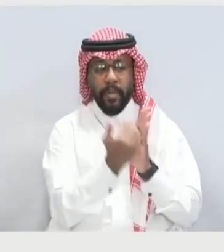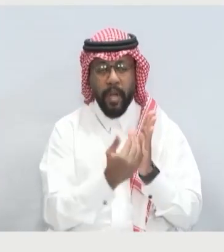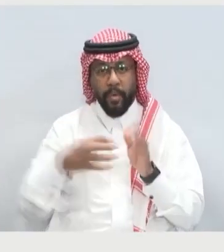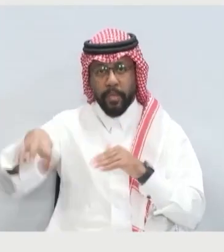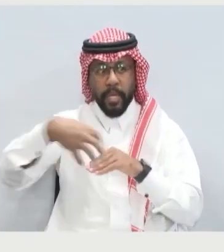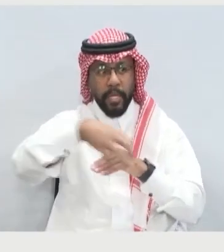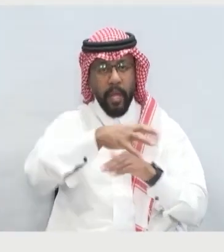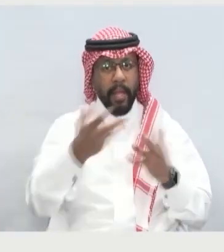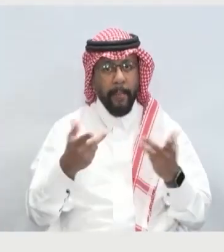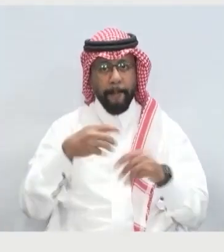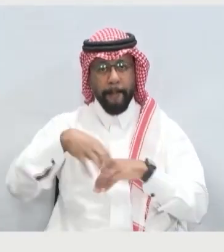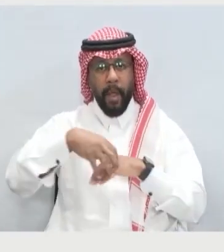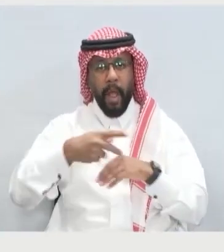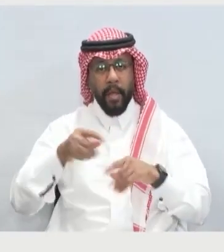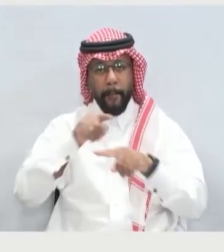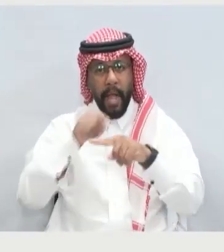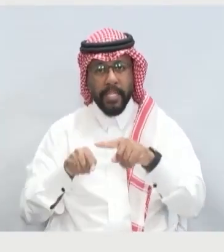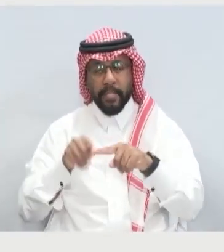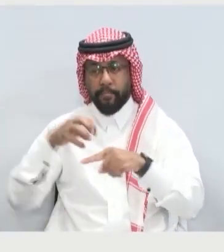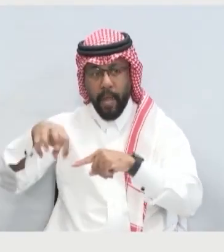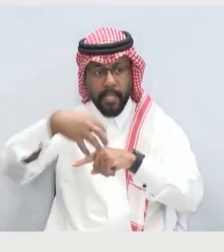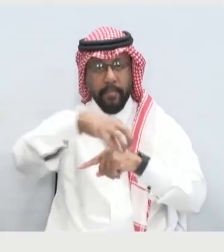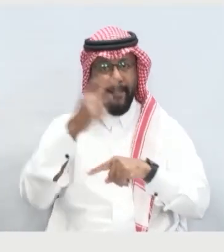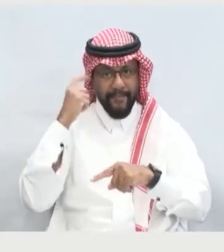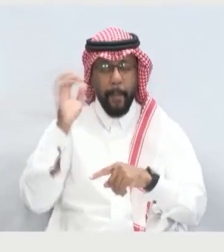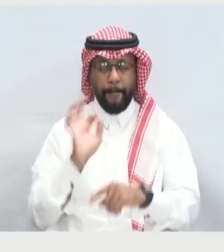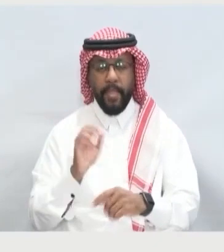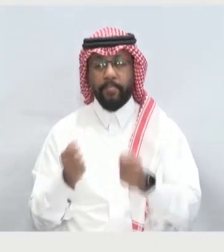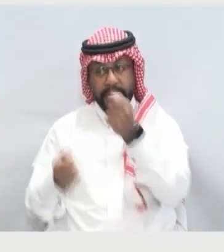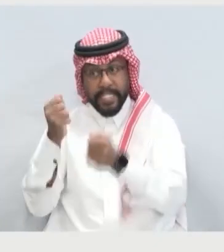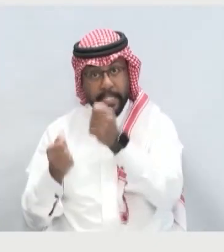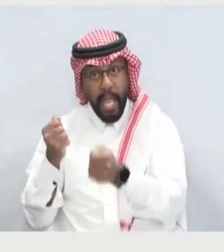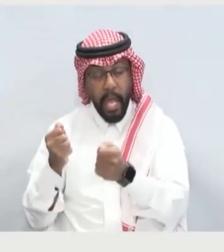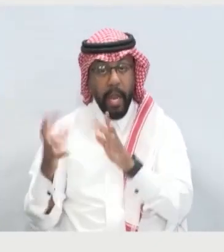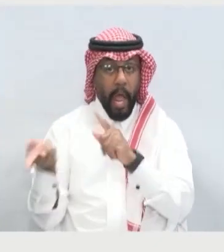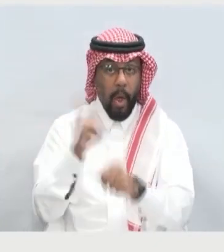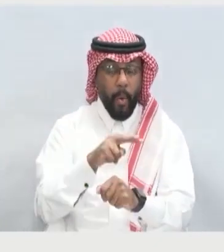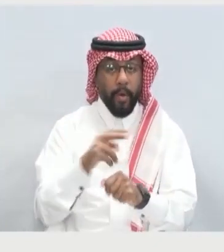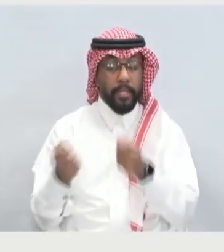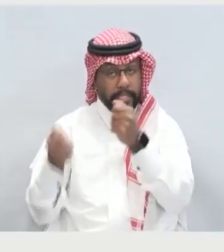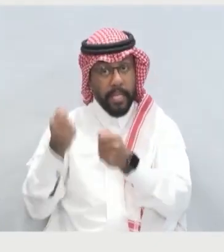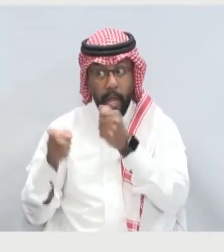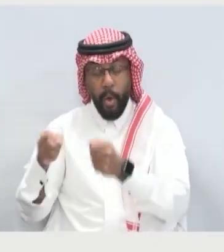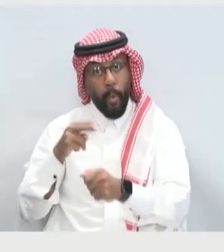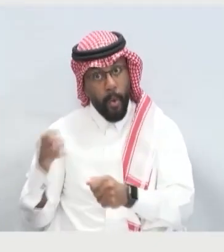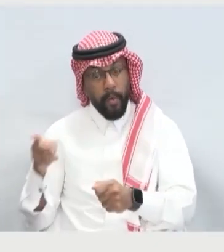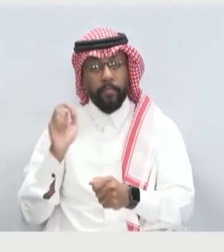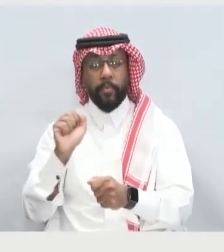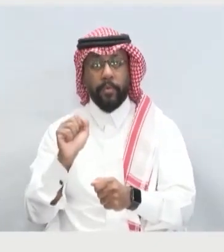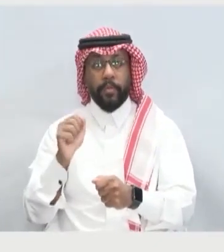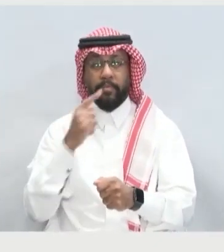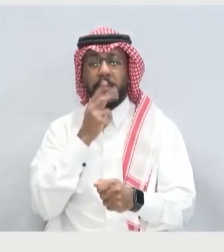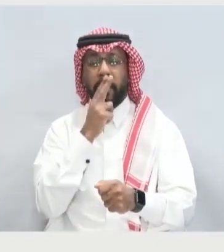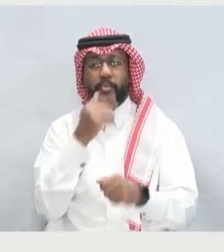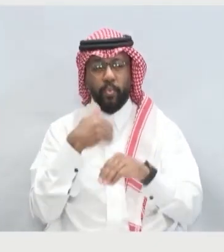مثلا بناء او مثلا اله نفترض انها اله ومعده لان عاده الالات ومعدات هي من قد تتقادم